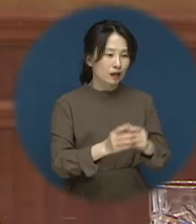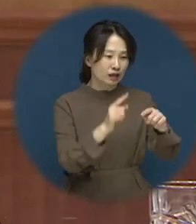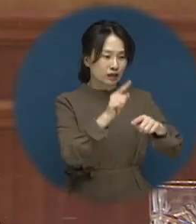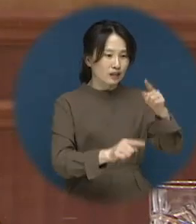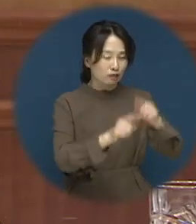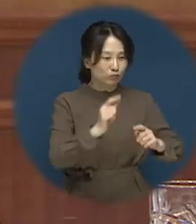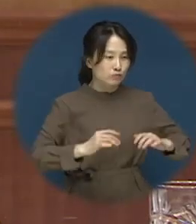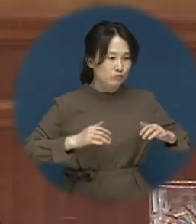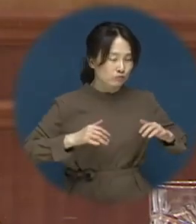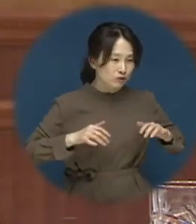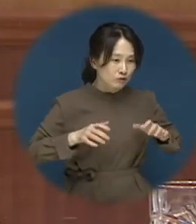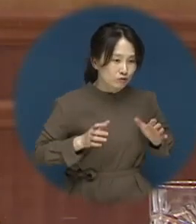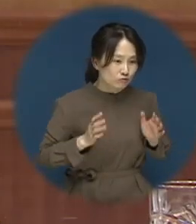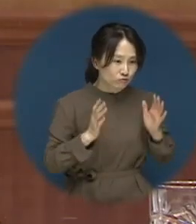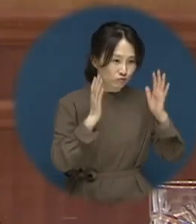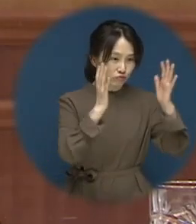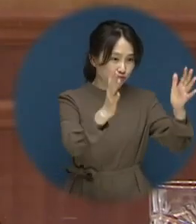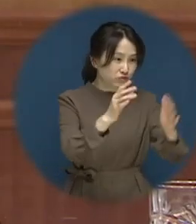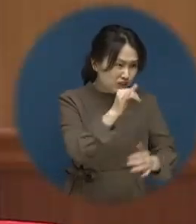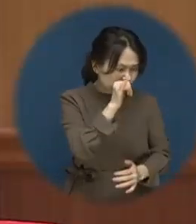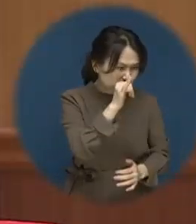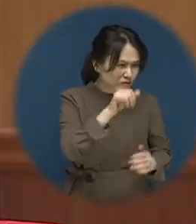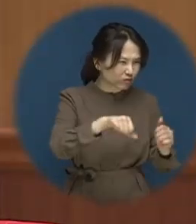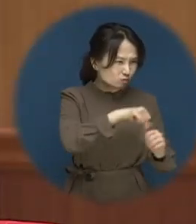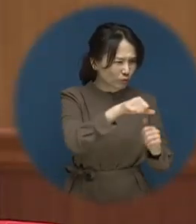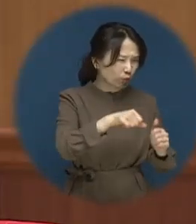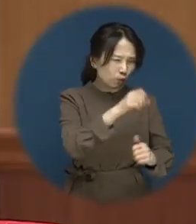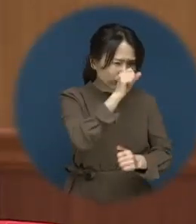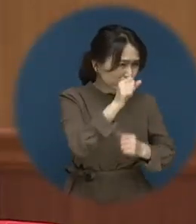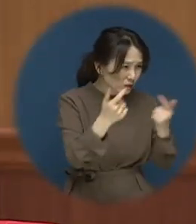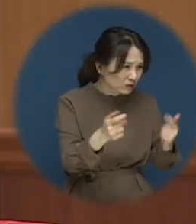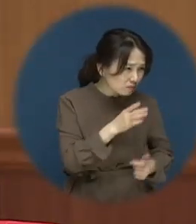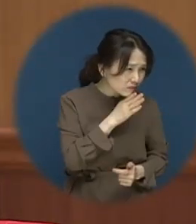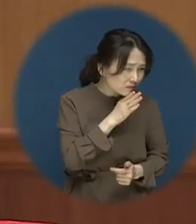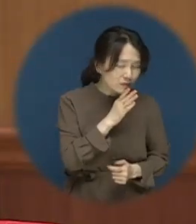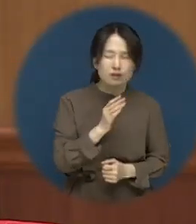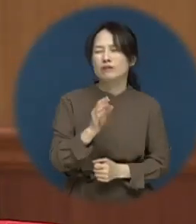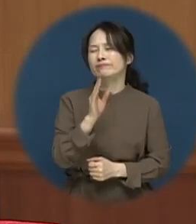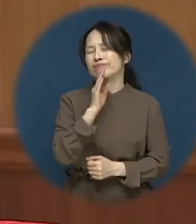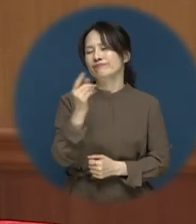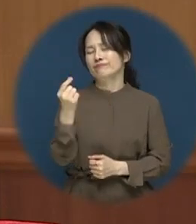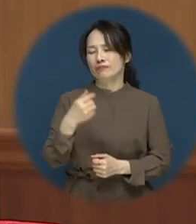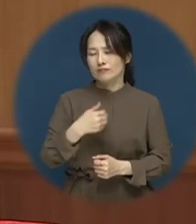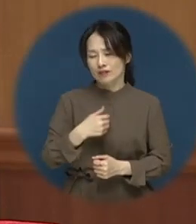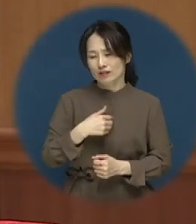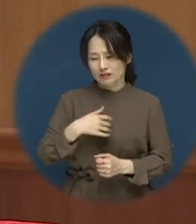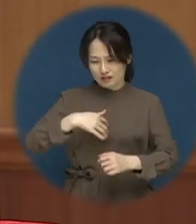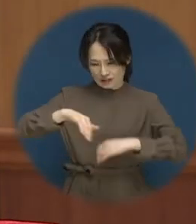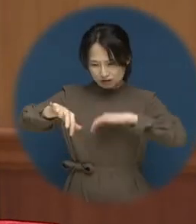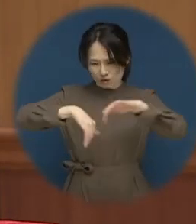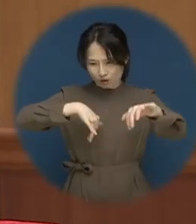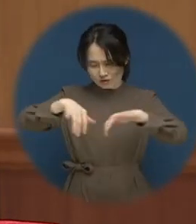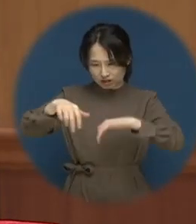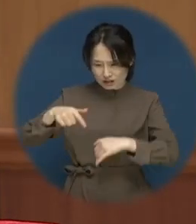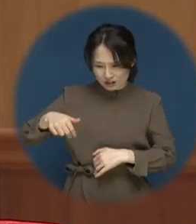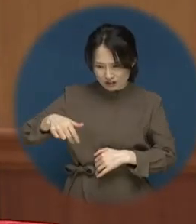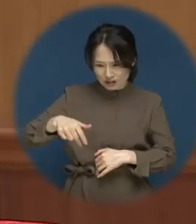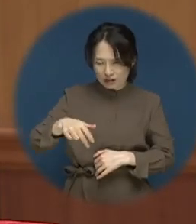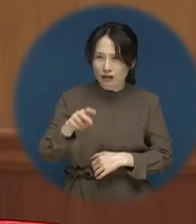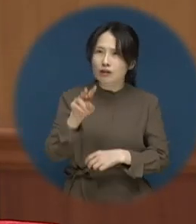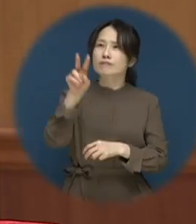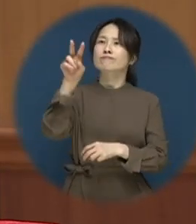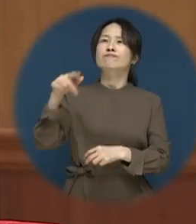것들은 환경이 아주 안 좋다고 봐야죠. 최악이죠. 저는 그 길을 갈 때 예. 이 하늘을 잘 못